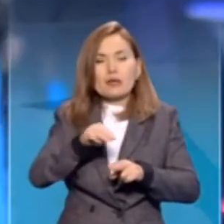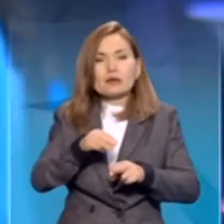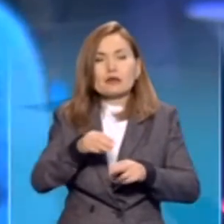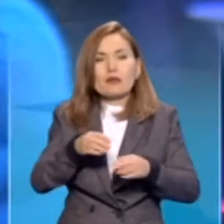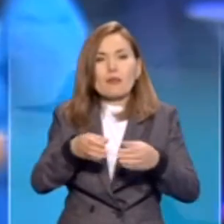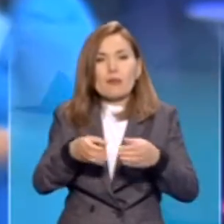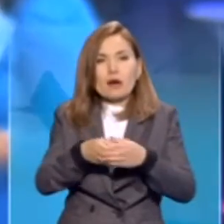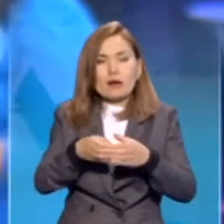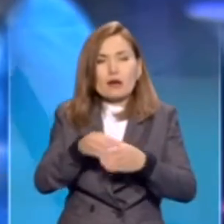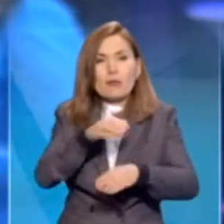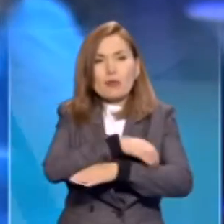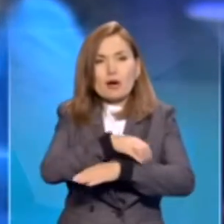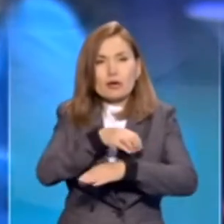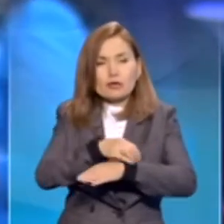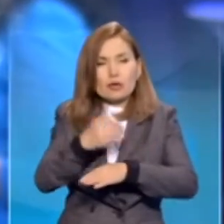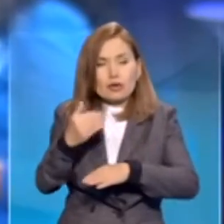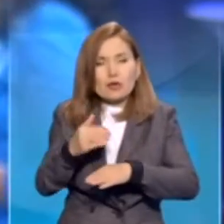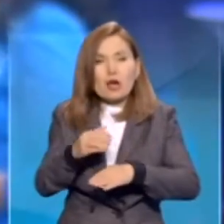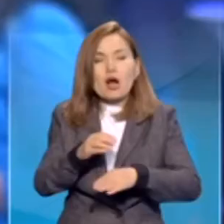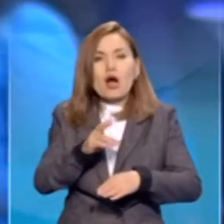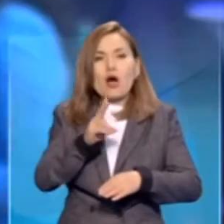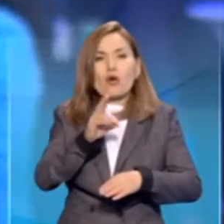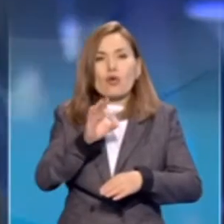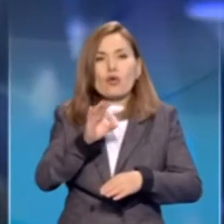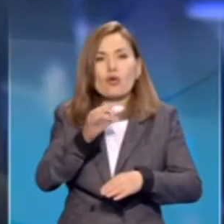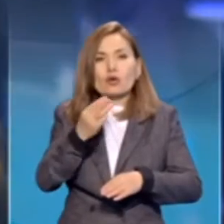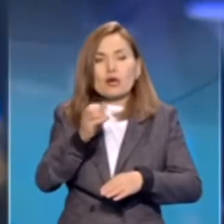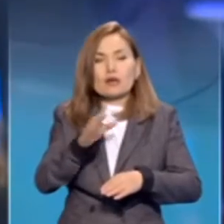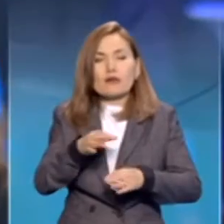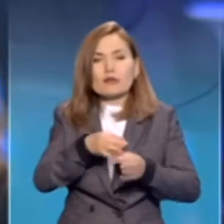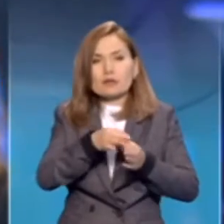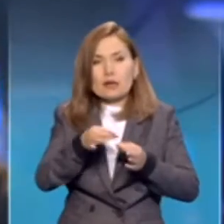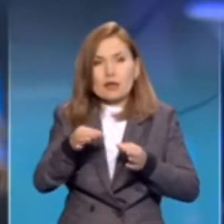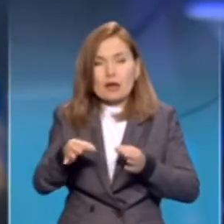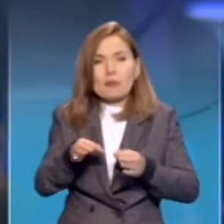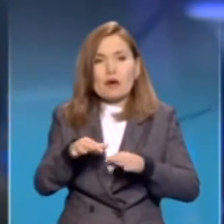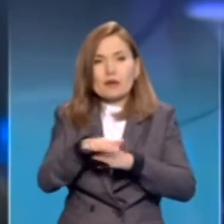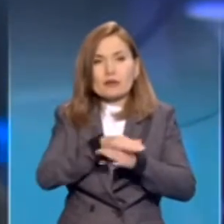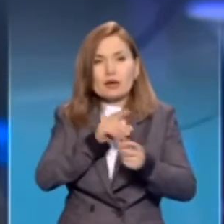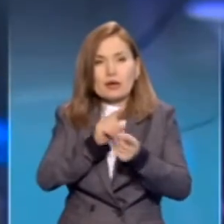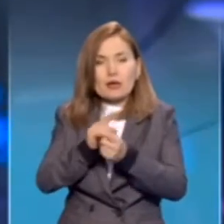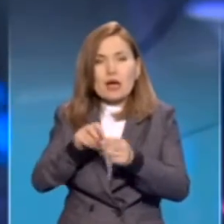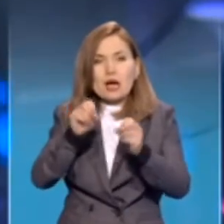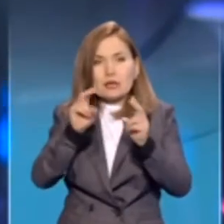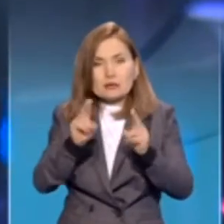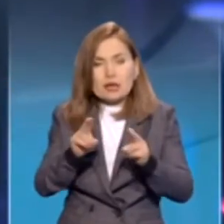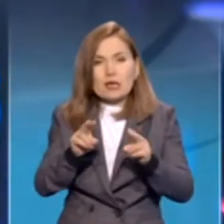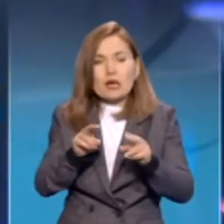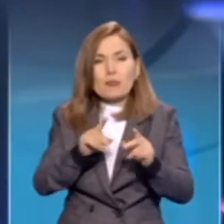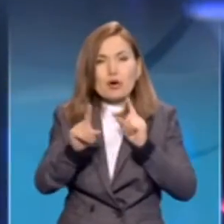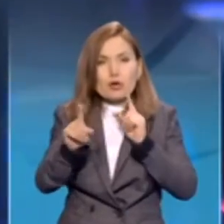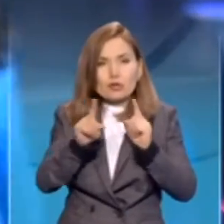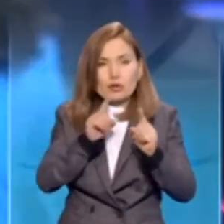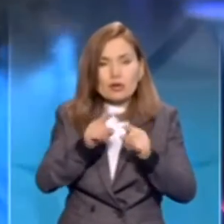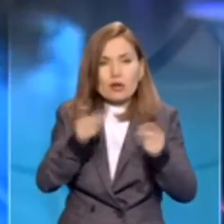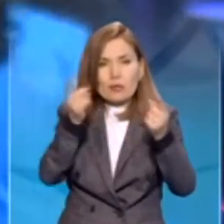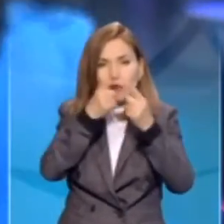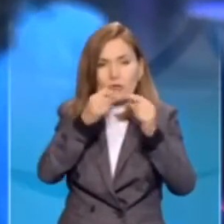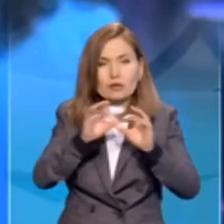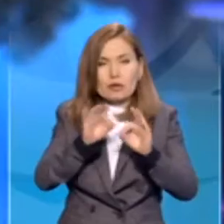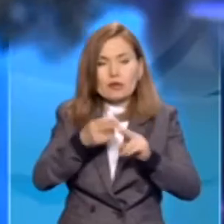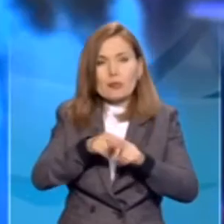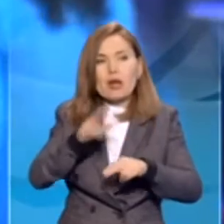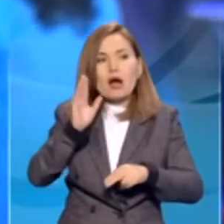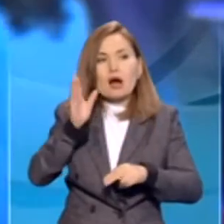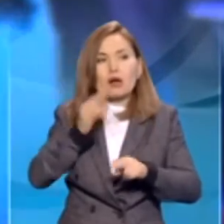спикері Ерлан Қошанұлы осы регионға сапарлардың нәтижесінде арнайы үкімет сағатын өткізетінімізді айтты. Енді